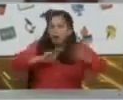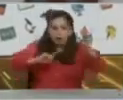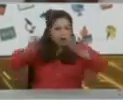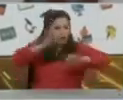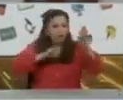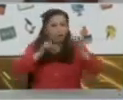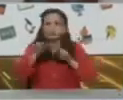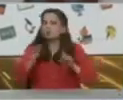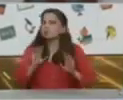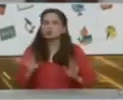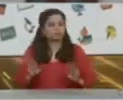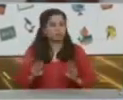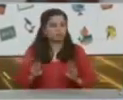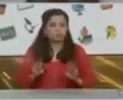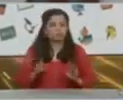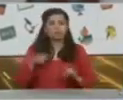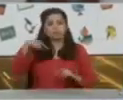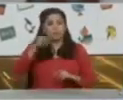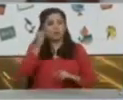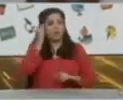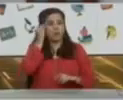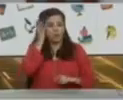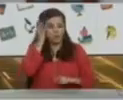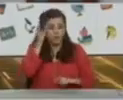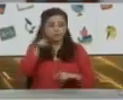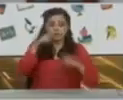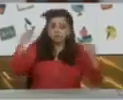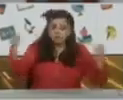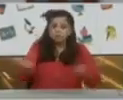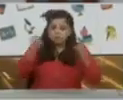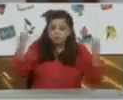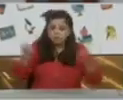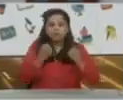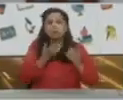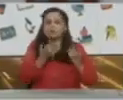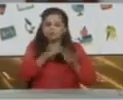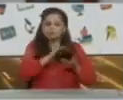आपके जागरूक सक्रिय प्रयासों से संभव है।